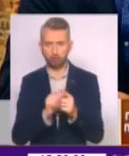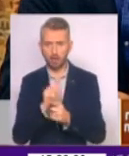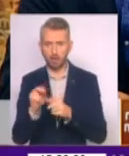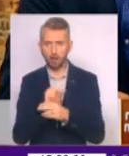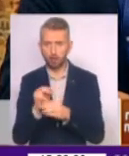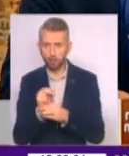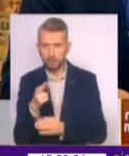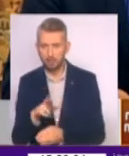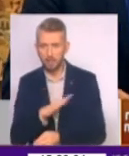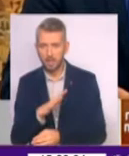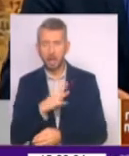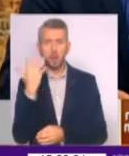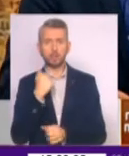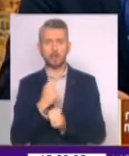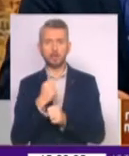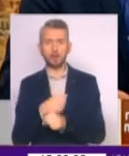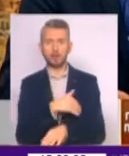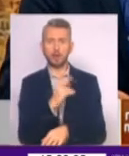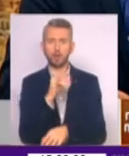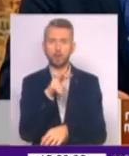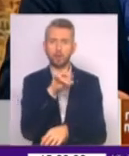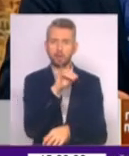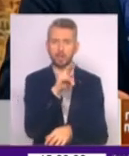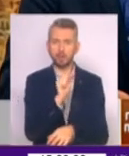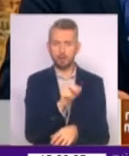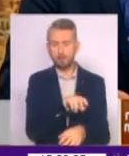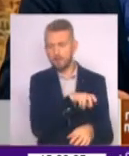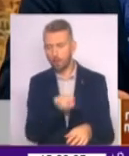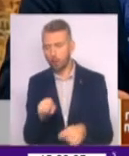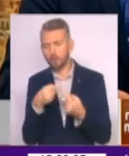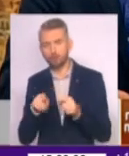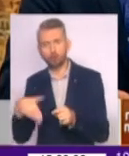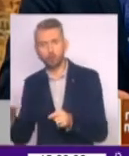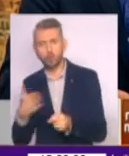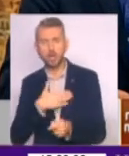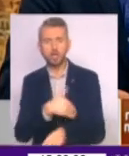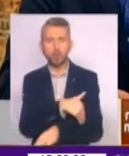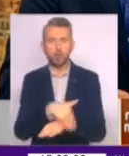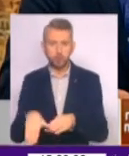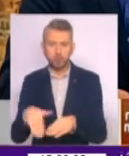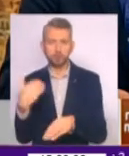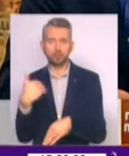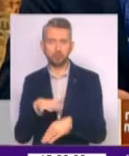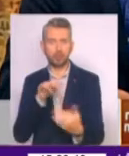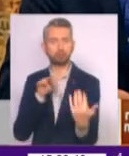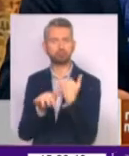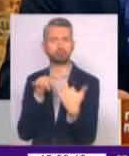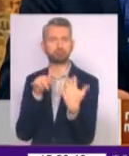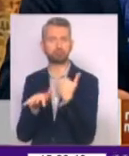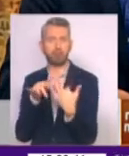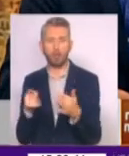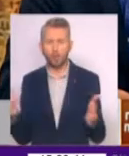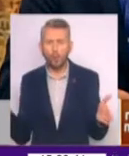когда сделали на Кулибина переход на другую сторону, наша улица стала двухстороннего движения. Она